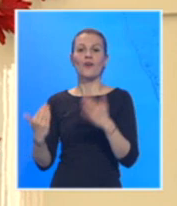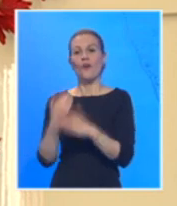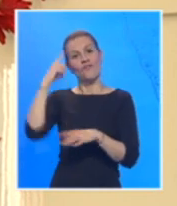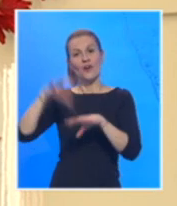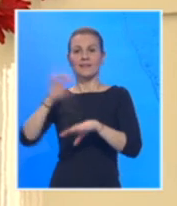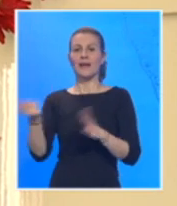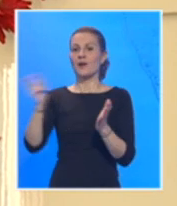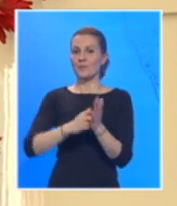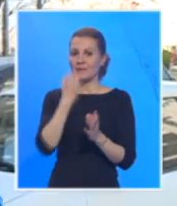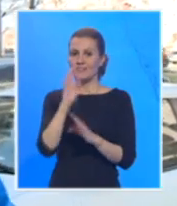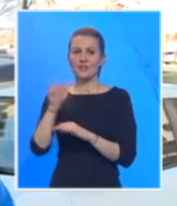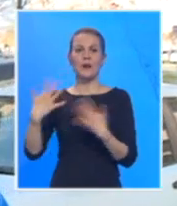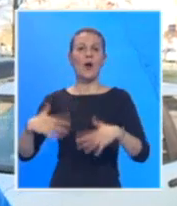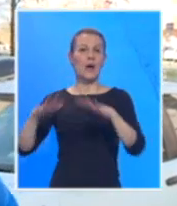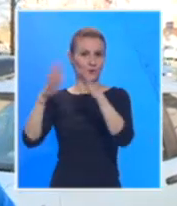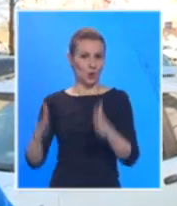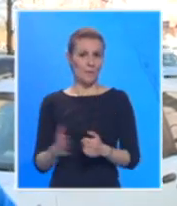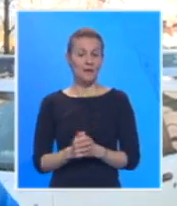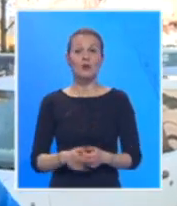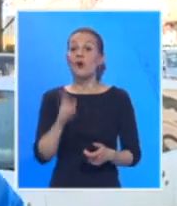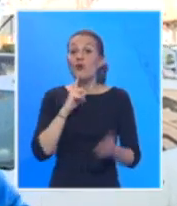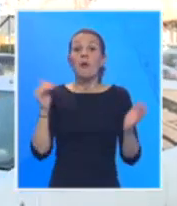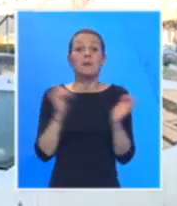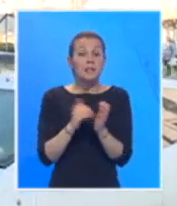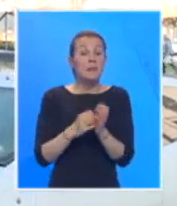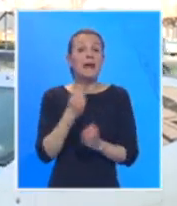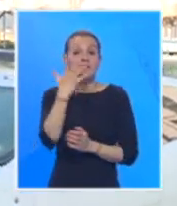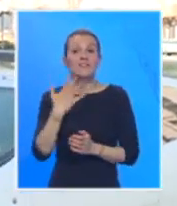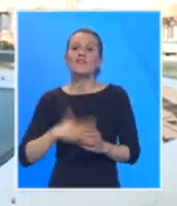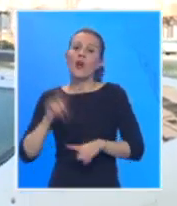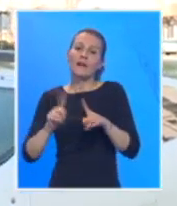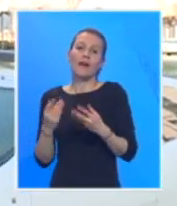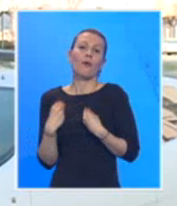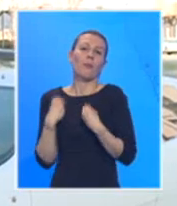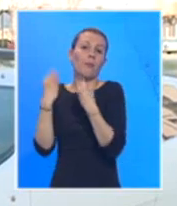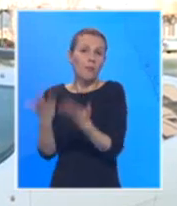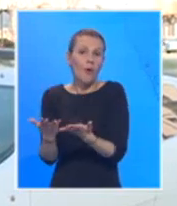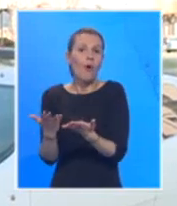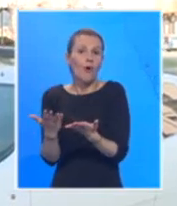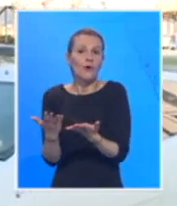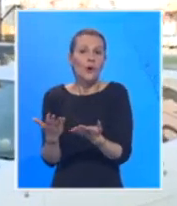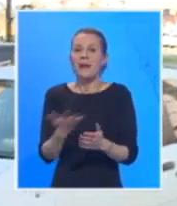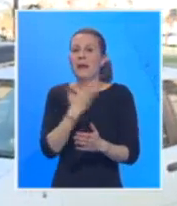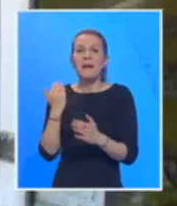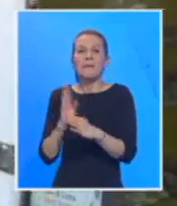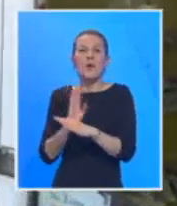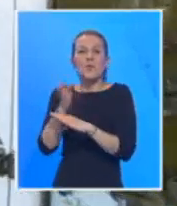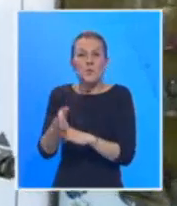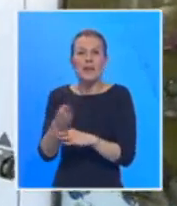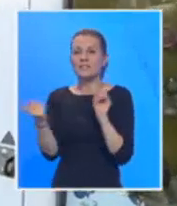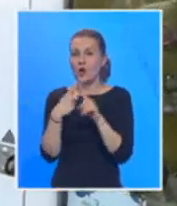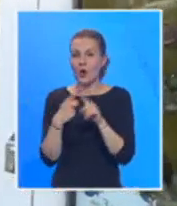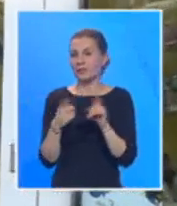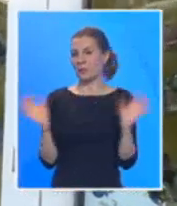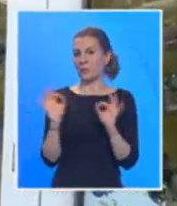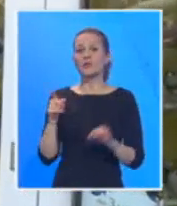cveća preko automata. Kome treba cveće, ako će usreći nekoga, ono, ne ulazi, nema kontakt. Odlična